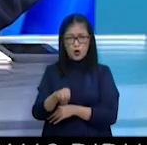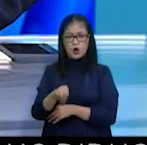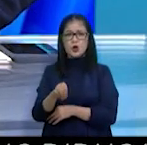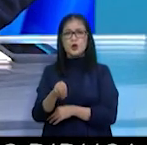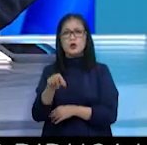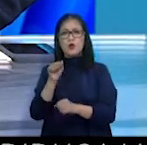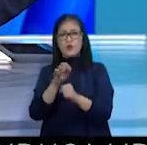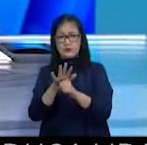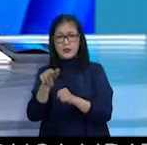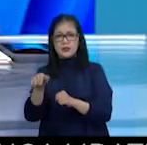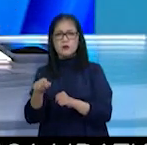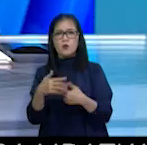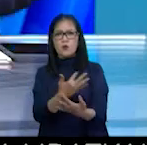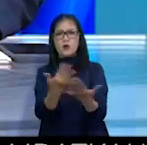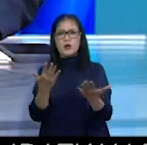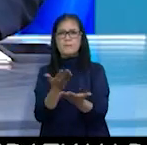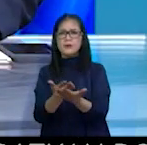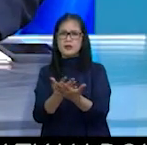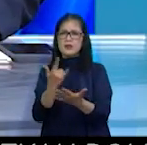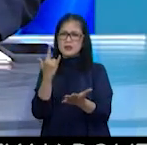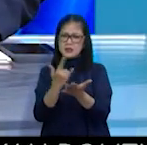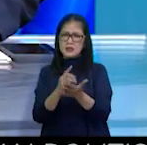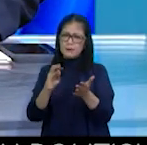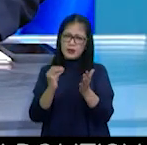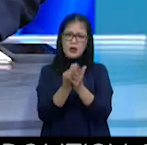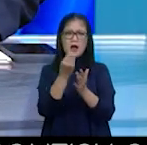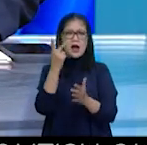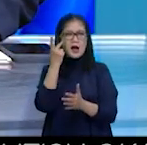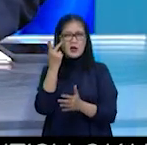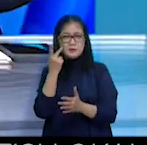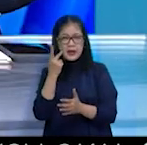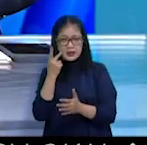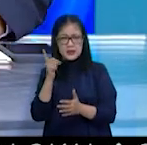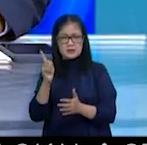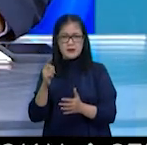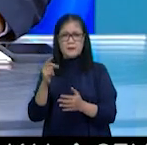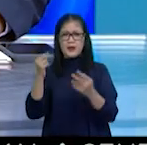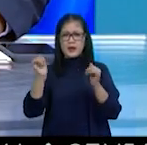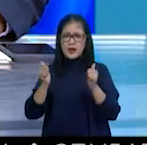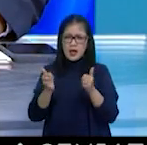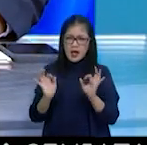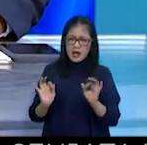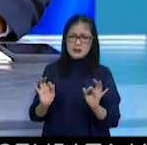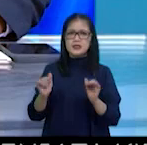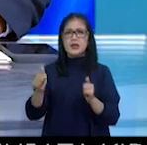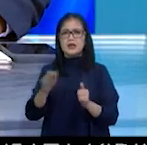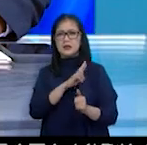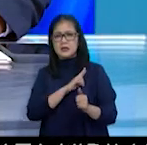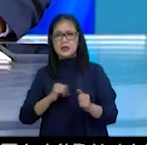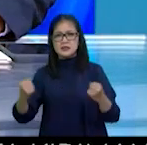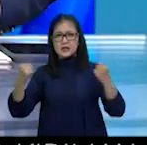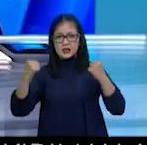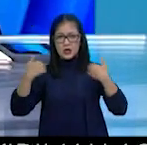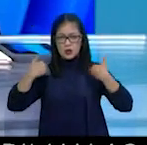itu masyarakat diminta untuk waspada, salah satunya dengan rajin memeriksakan kesehatannya agar dapat mengetahui kondisi